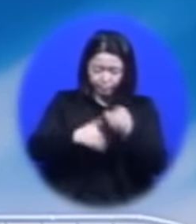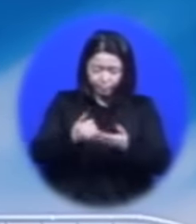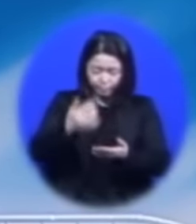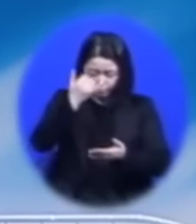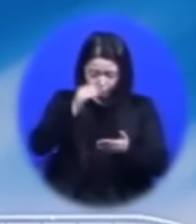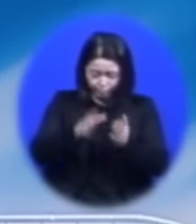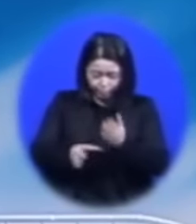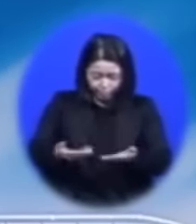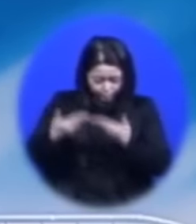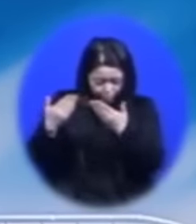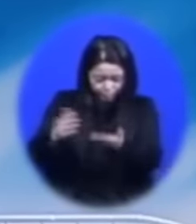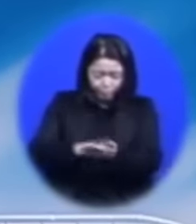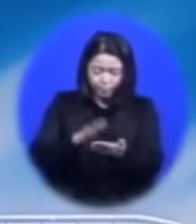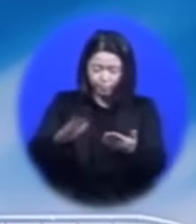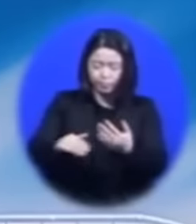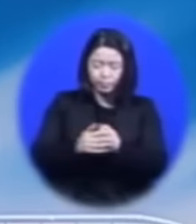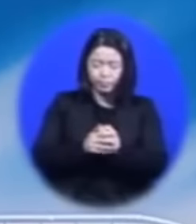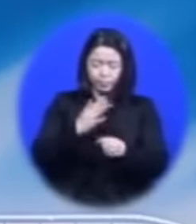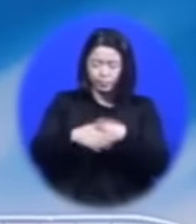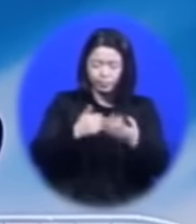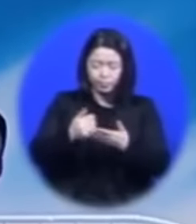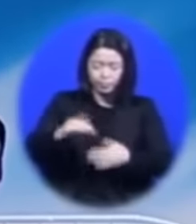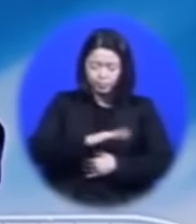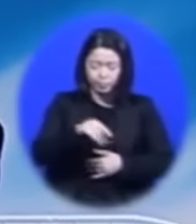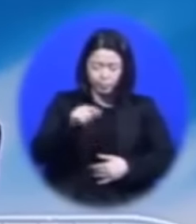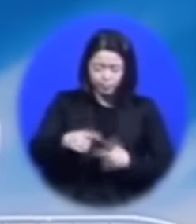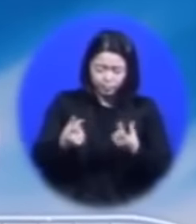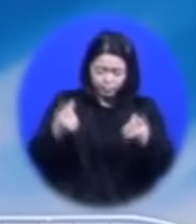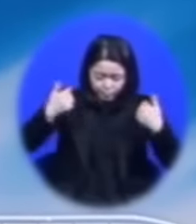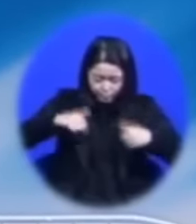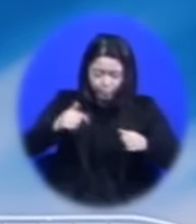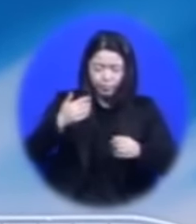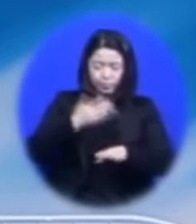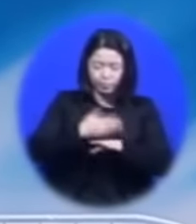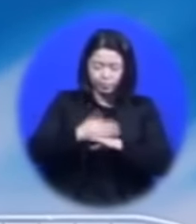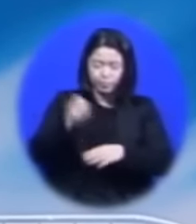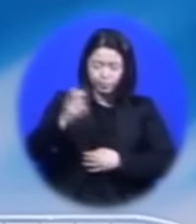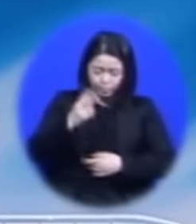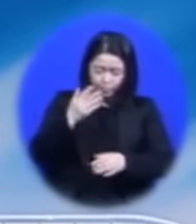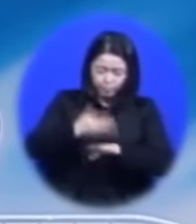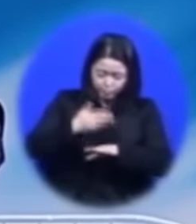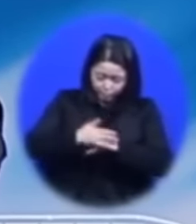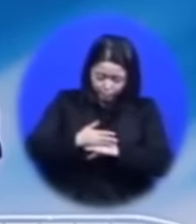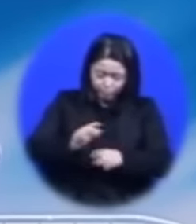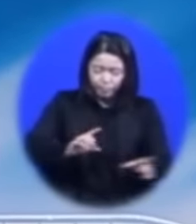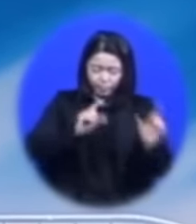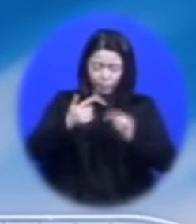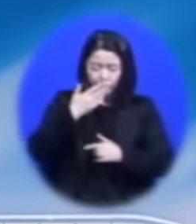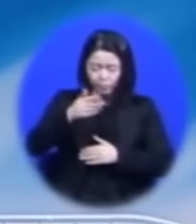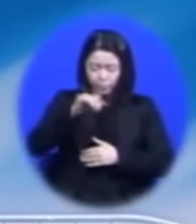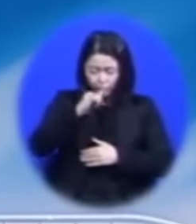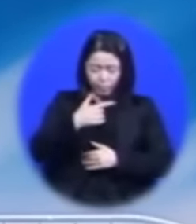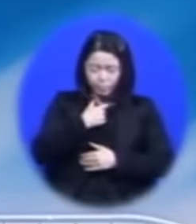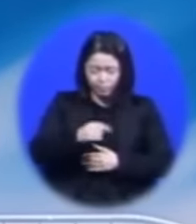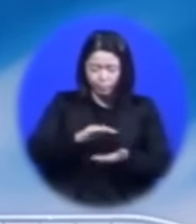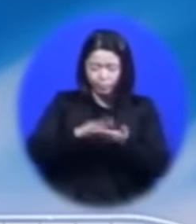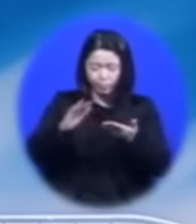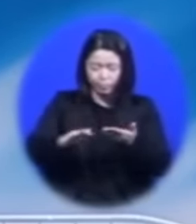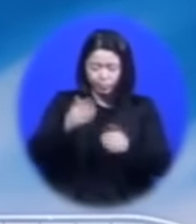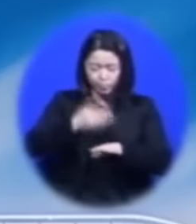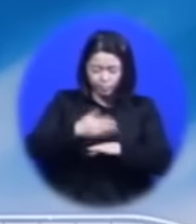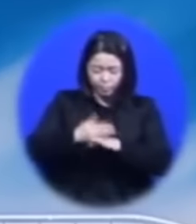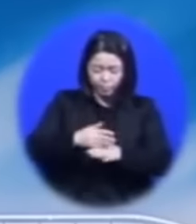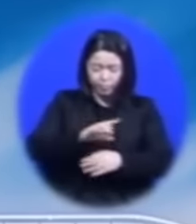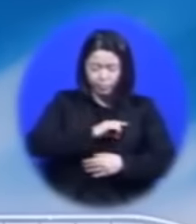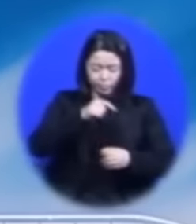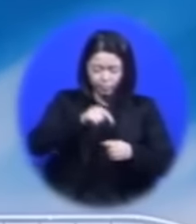드립니다. 하나님 우리가 이렇게 늘 주님께 감사하고 또 감사하고 감사하며 살 수 있기를 원합니다. 감사의